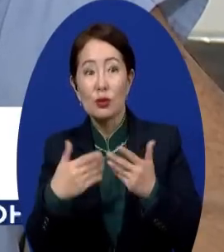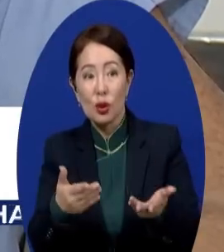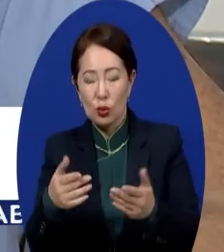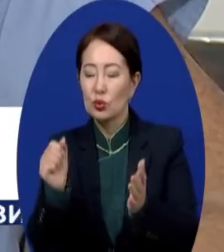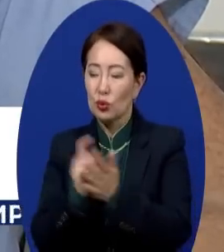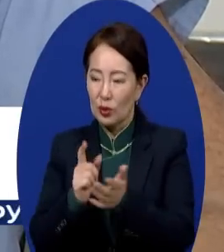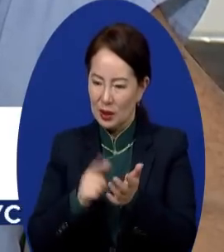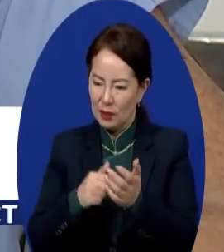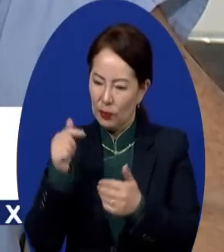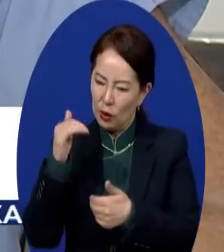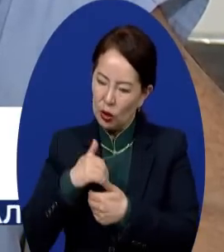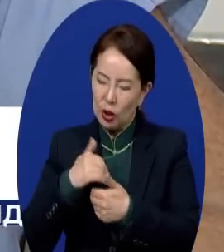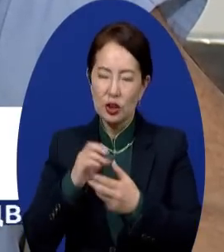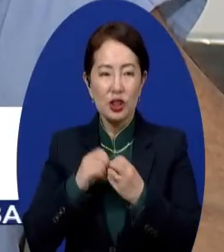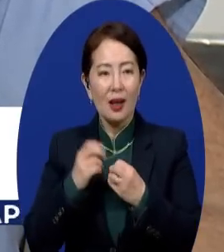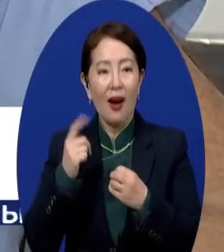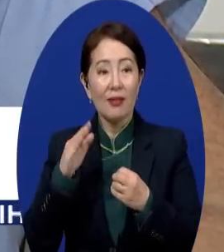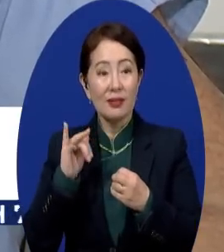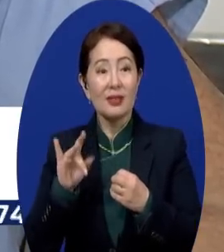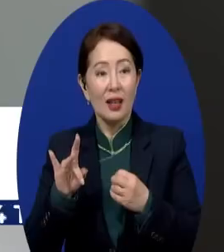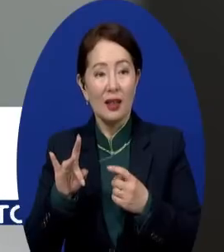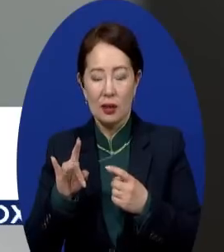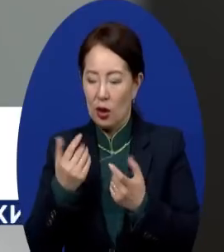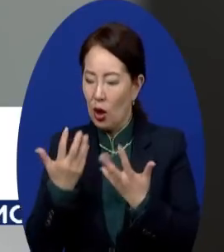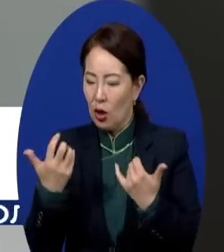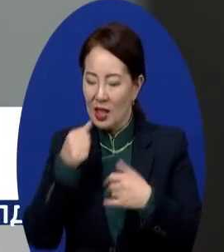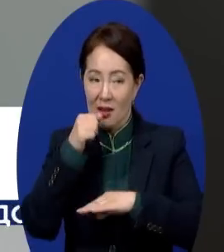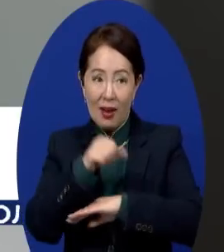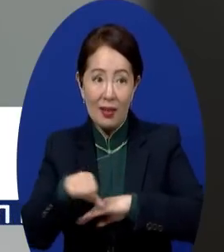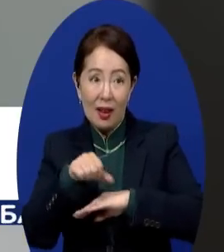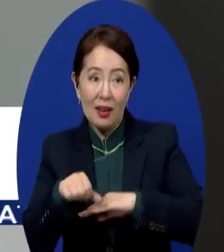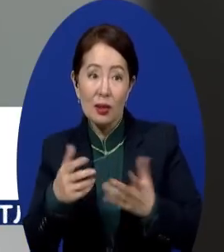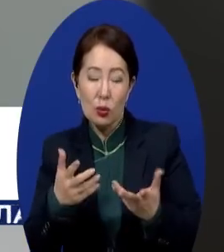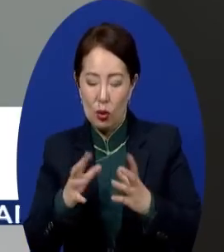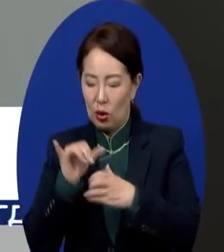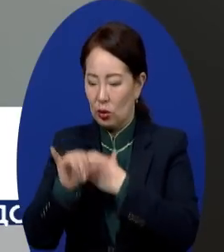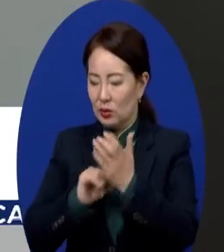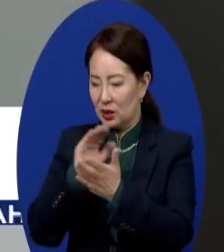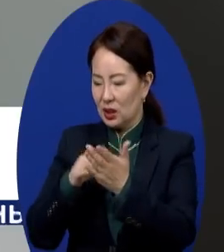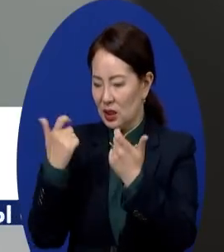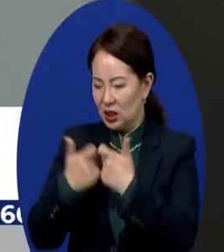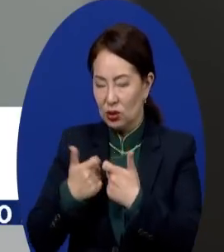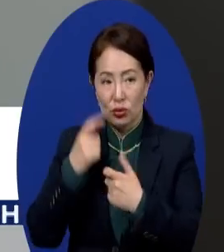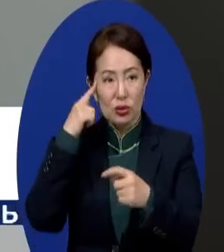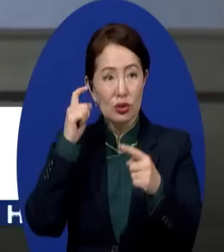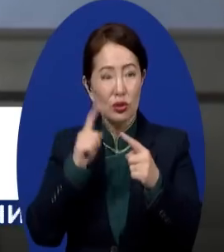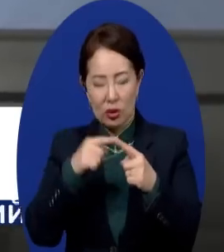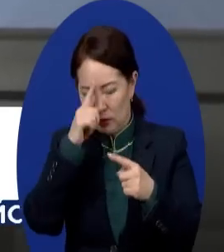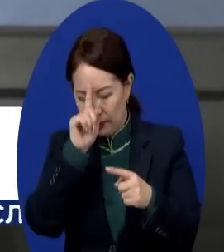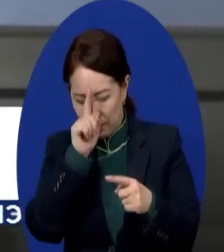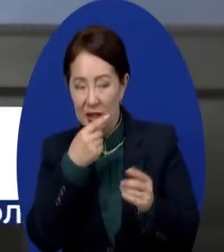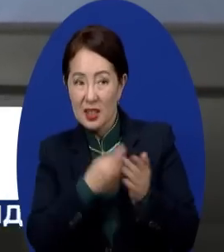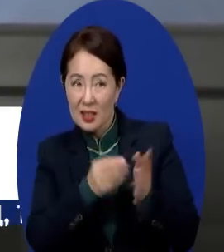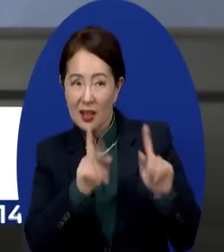байна. Тиймээс дотооддоо хийгдэх хавдрын болон олон төрлийн хагалгааг олон улсын стандартад нийцүүлэх зорилгоор эмнэлгүүд дээрх жишээ